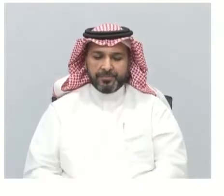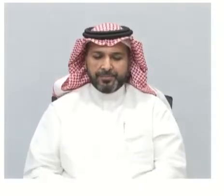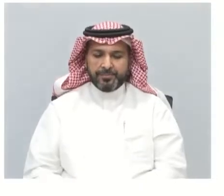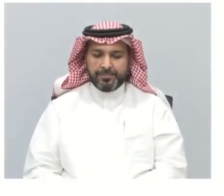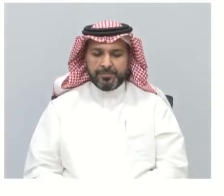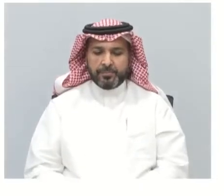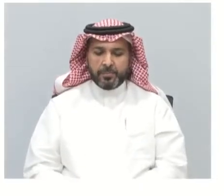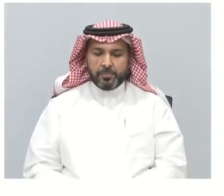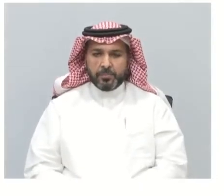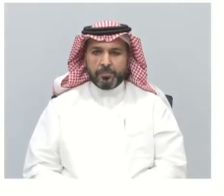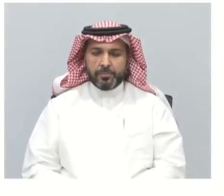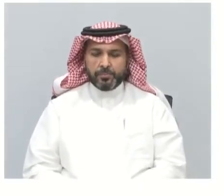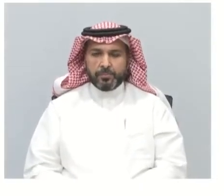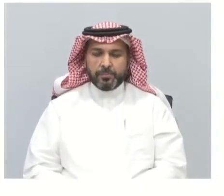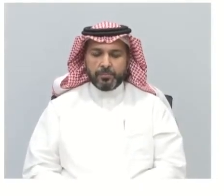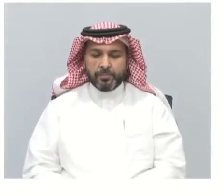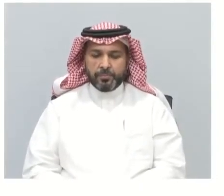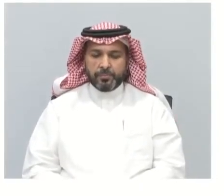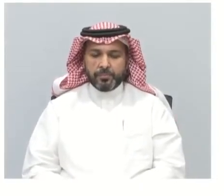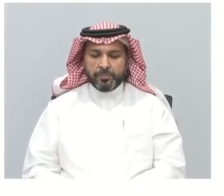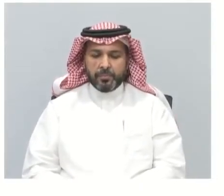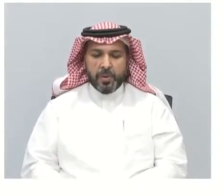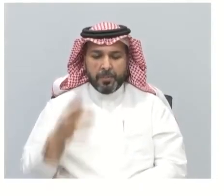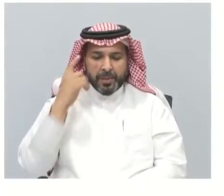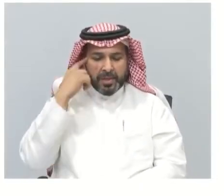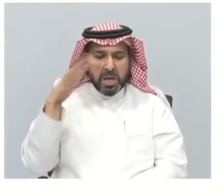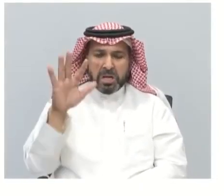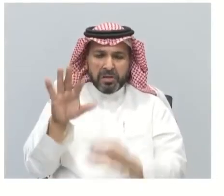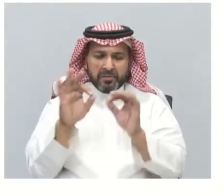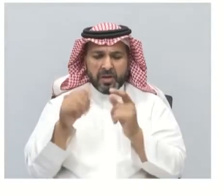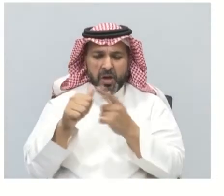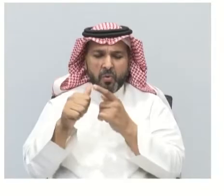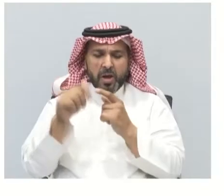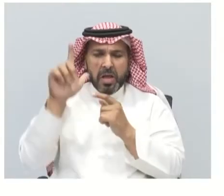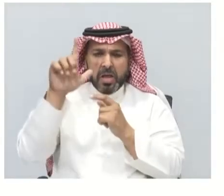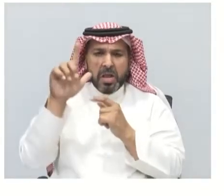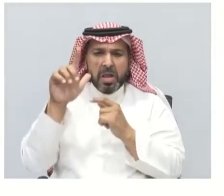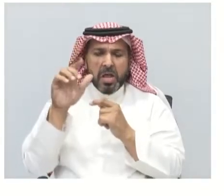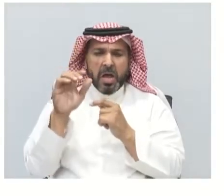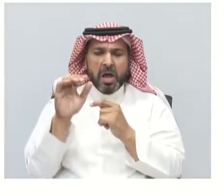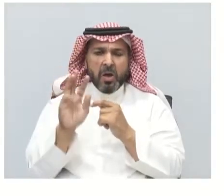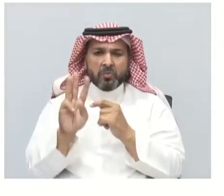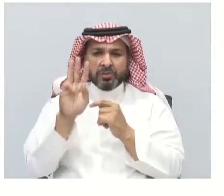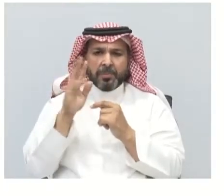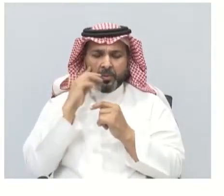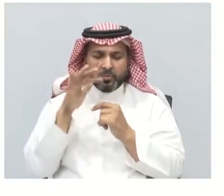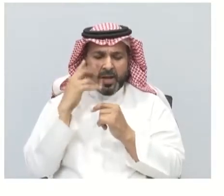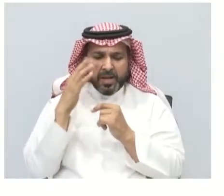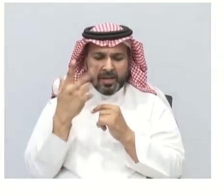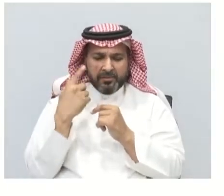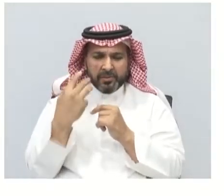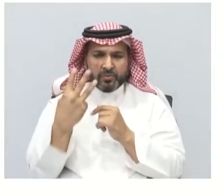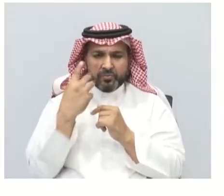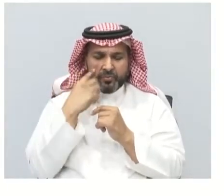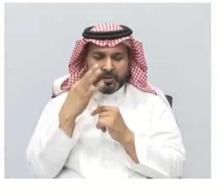باحدى المعادلتين اما ال او دبليو بعد ذلك اوجد قيمه اكس اذا نعوض عن صفر بدلا من